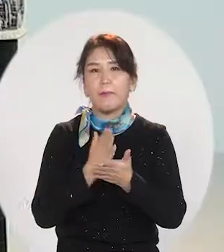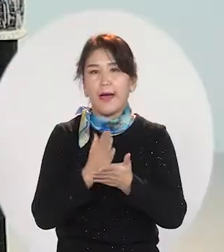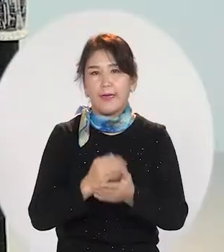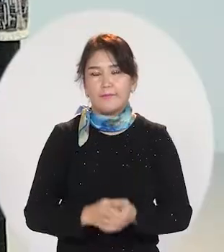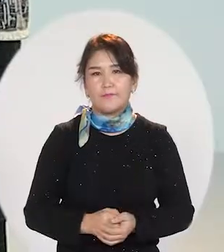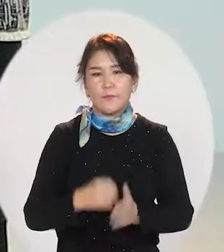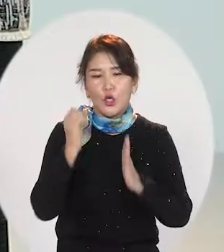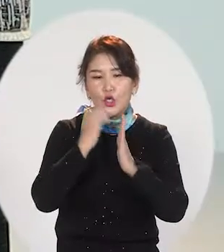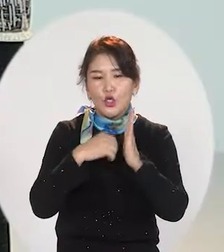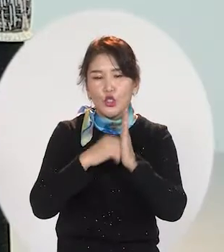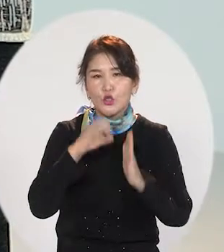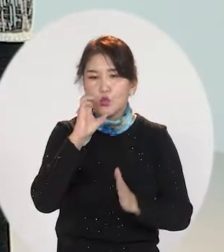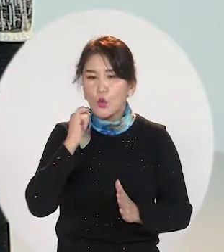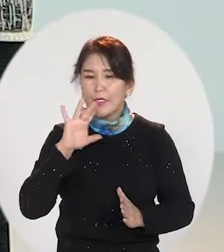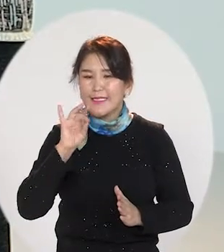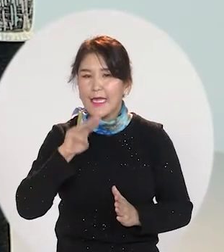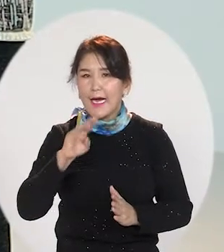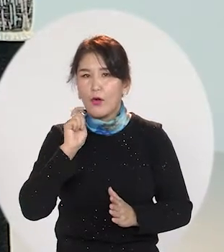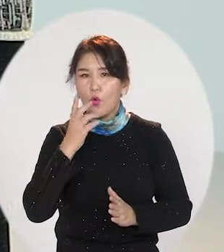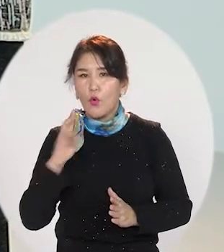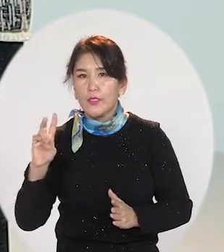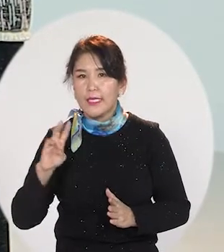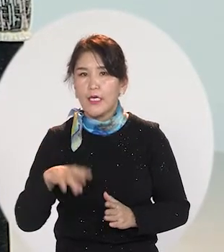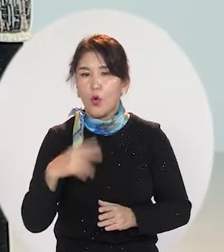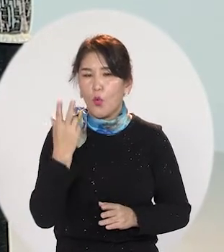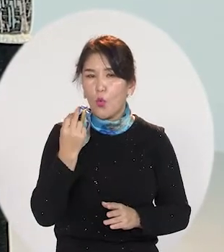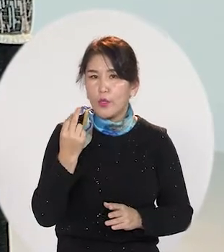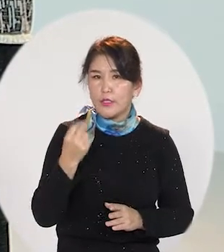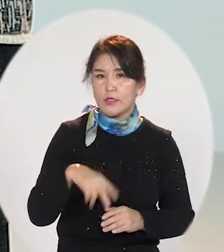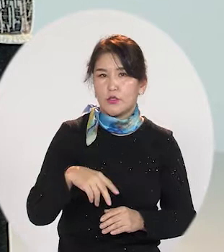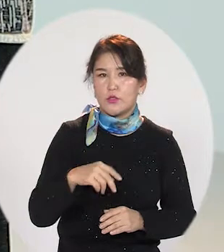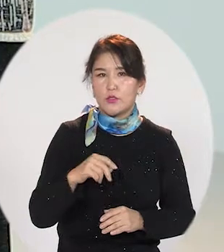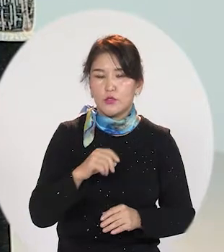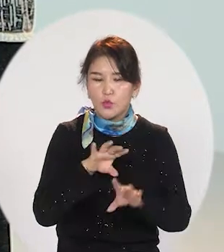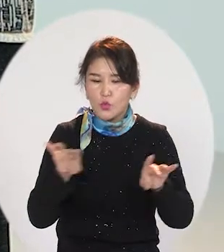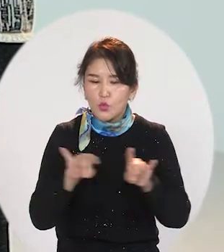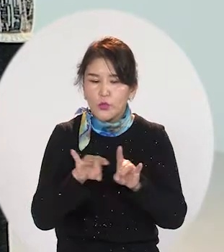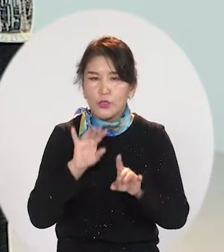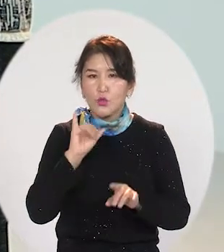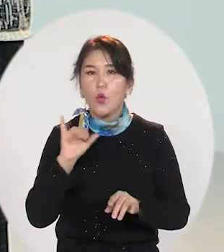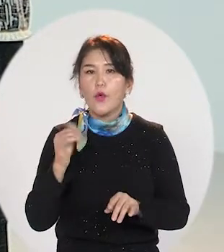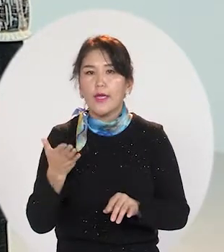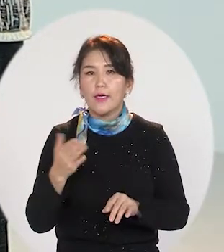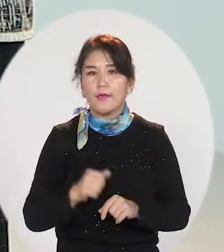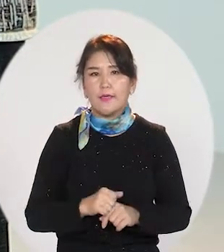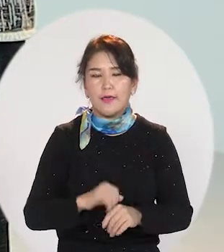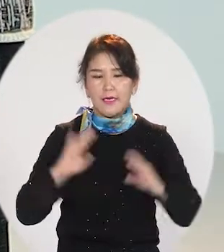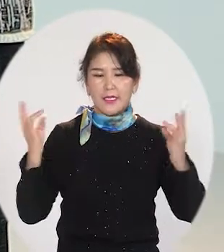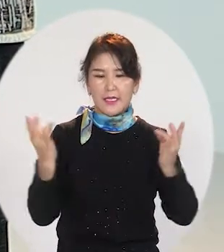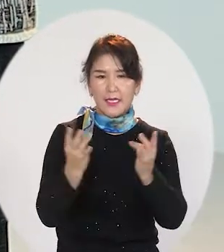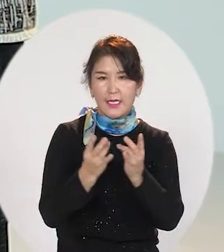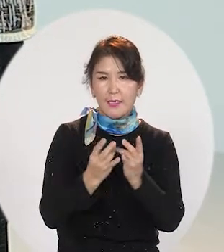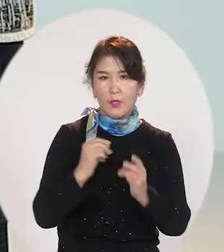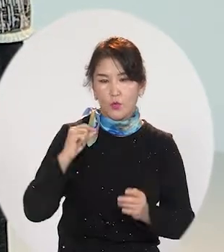тэгээд ёс суртахууны үнэт зүйлсүүд бий болж эхэлдэг гэж үздэг. Ёс суртахууны үнэт зүйлсүүд. Өөрөөр хэлэх юм бол нийгмийн үнэт